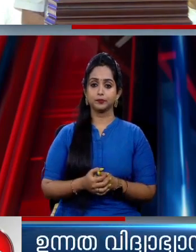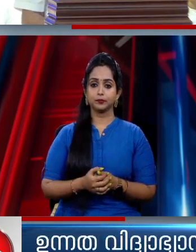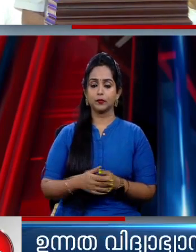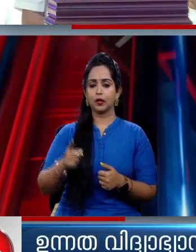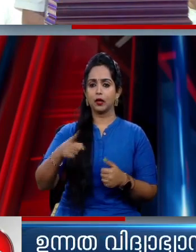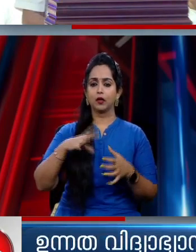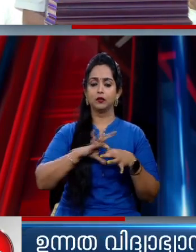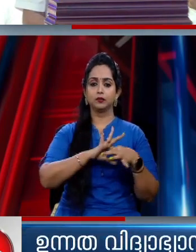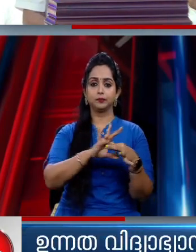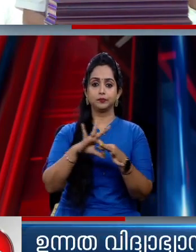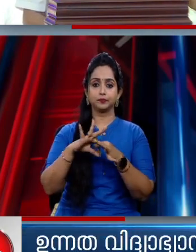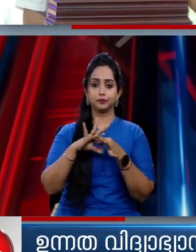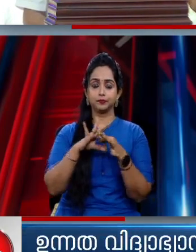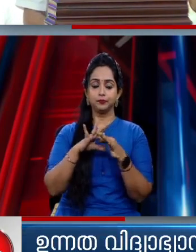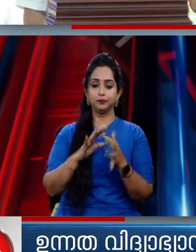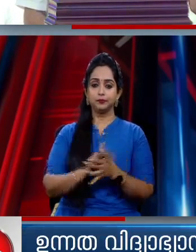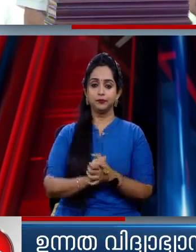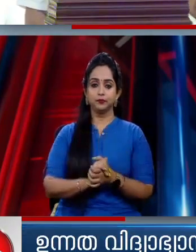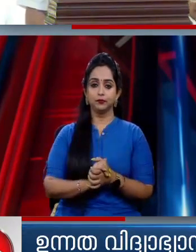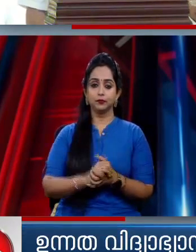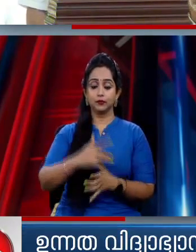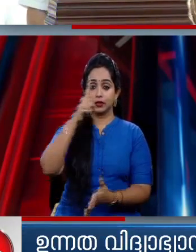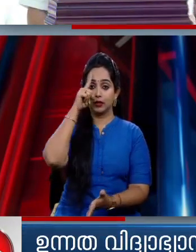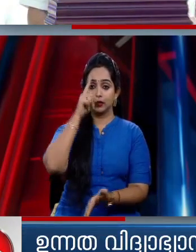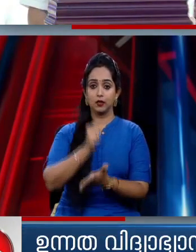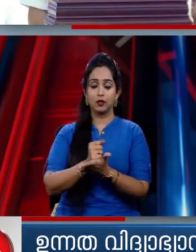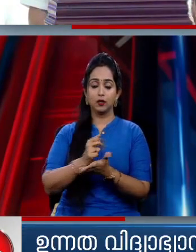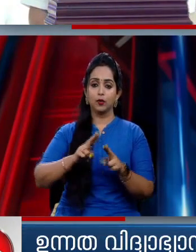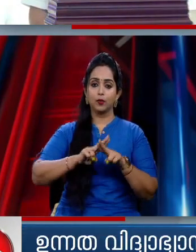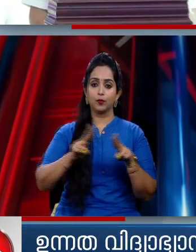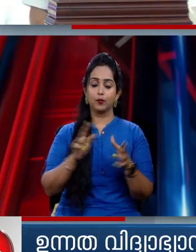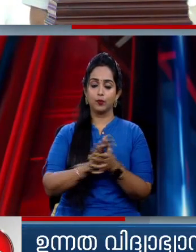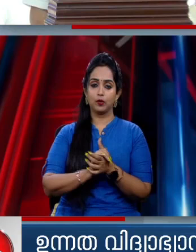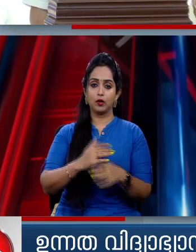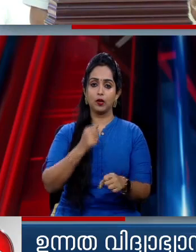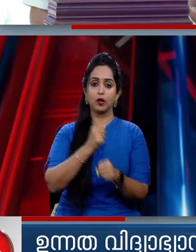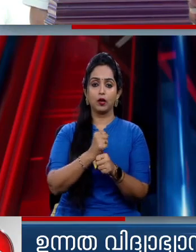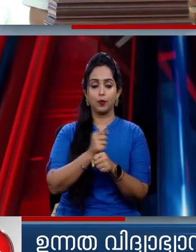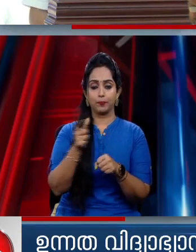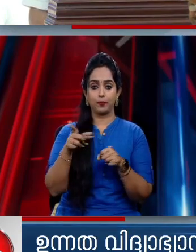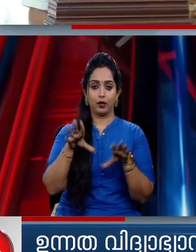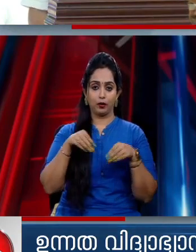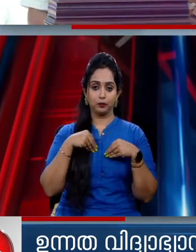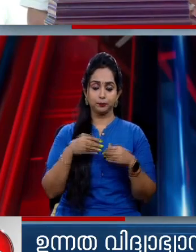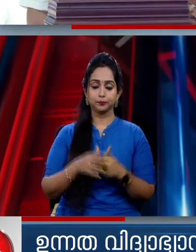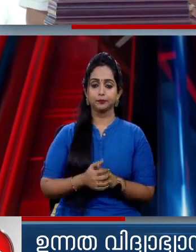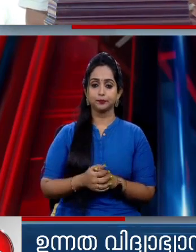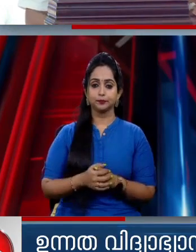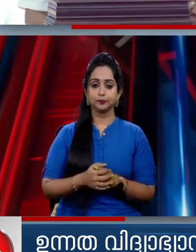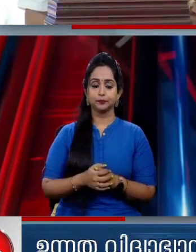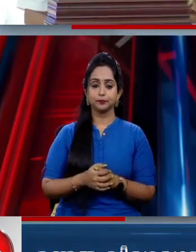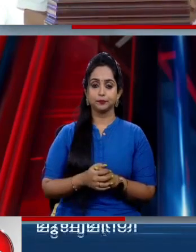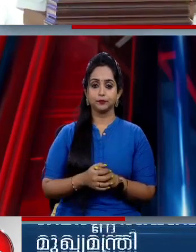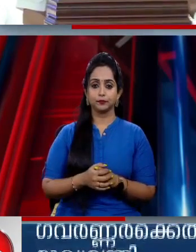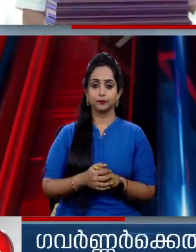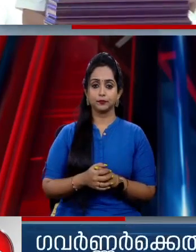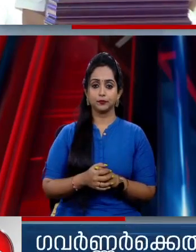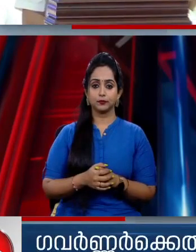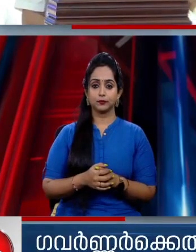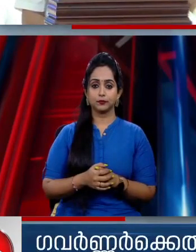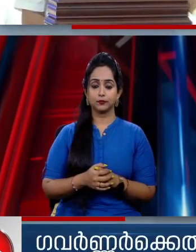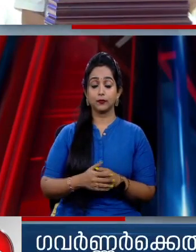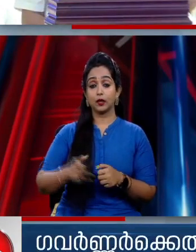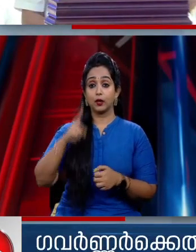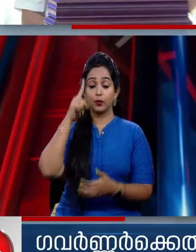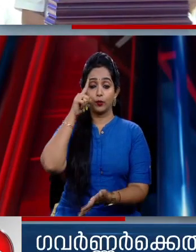അതിൻ്റെ ഭാഗമായുള്ള നിലപാടുകൾ തന്നെയാണ് സർക്കാരും സ്വീകരിക്കുന്നത്. അപ്പോൾ